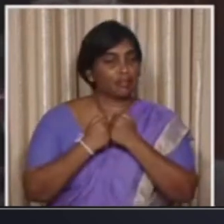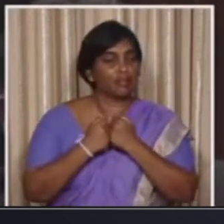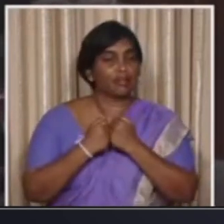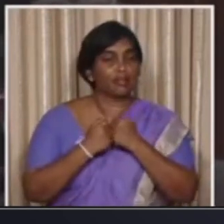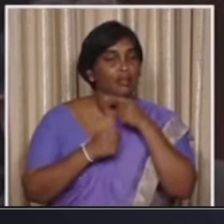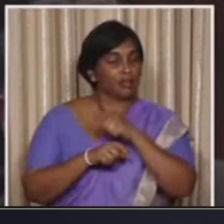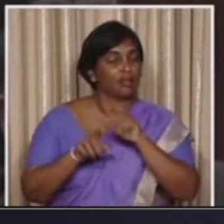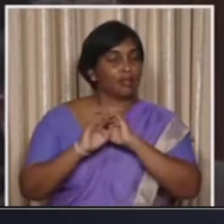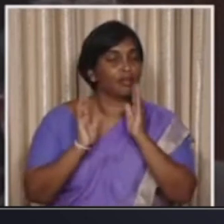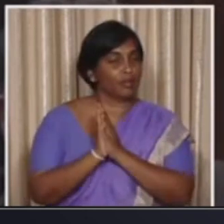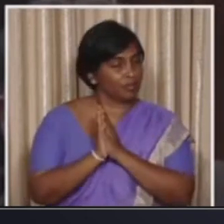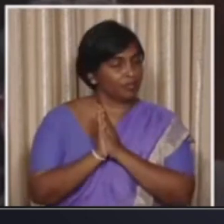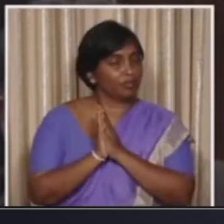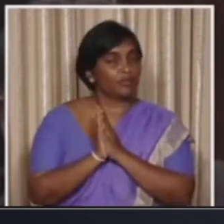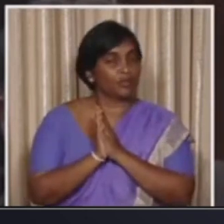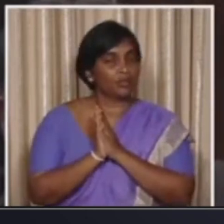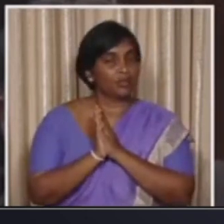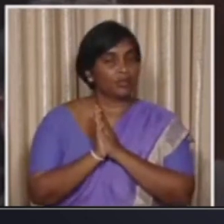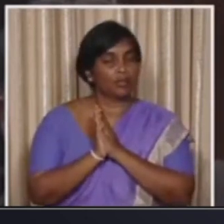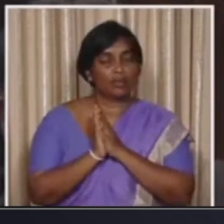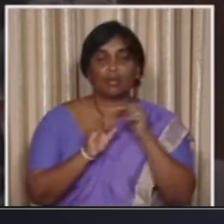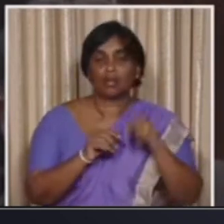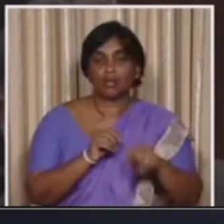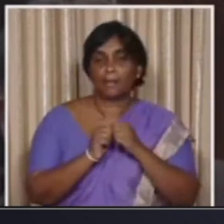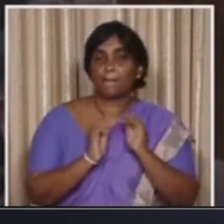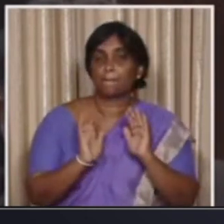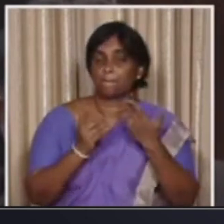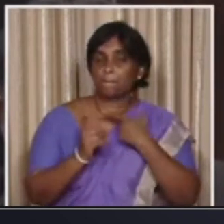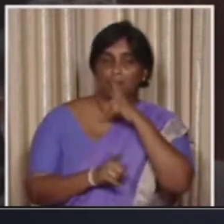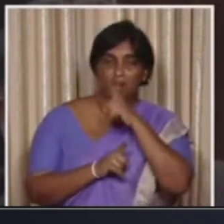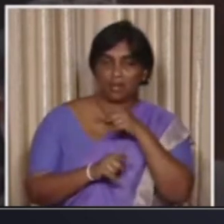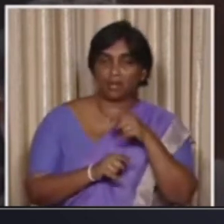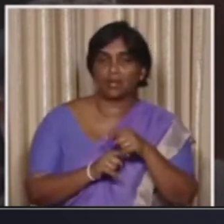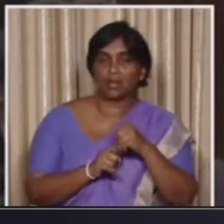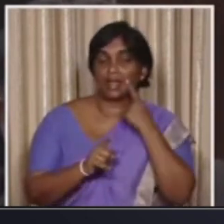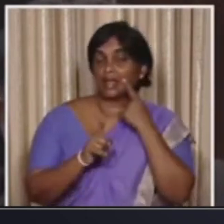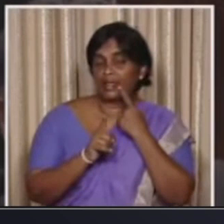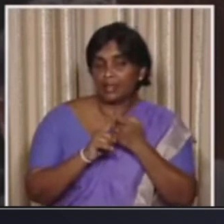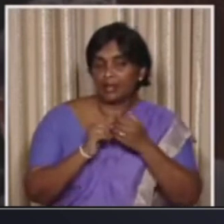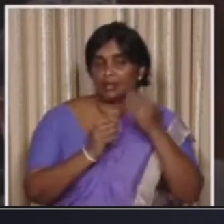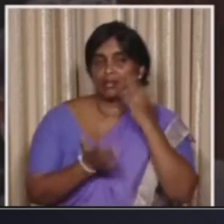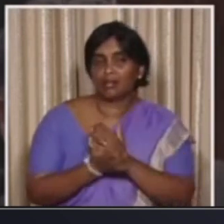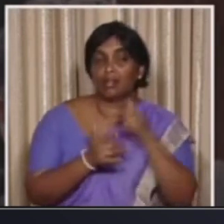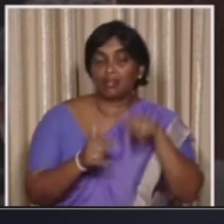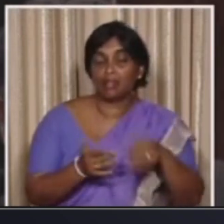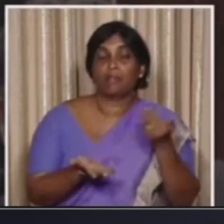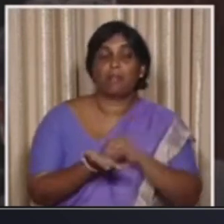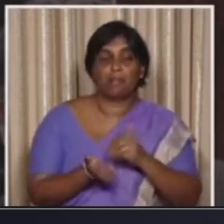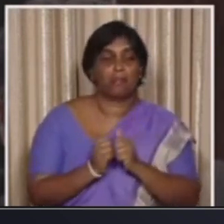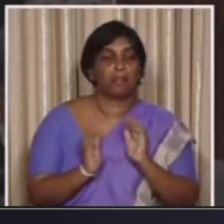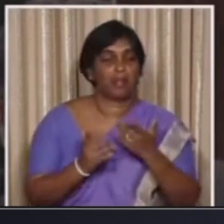ගුඩ්සෙඩ් ඒ බහුවිධ අංගණය මේසරේ පටන් ගන්නවා කියලා කියනවා කාලයක් නතර කරලා දැන් පටන් ගන්නවා